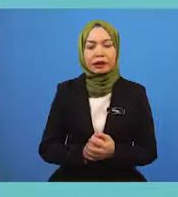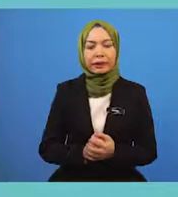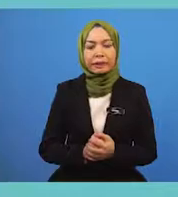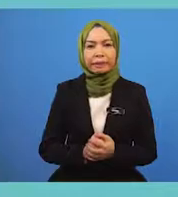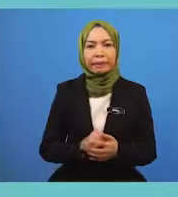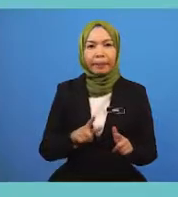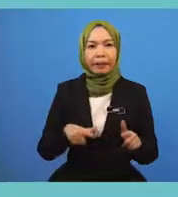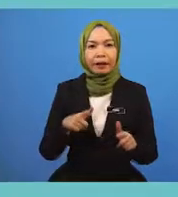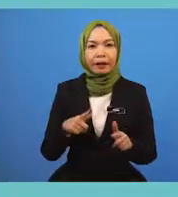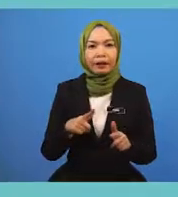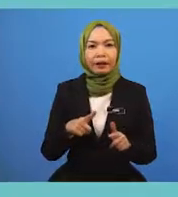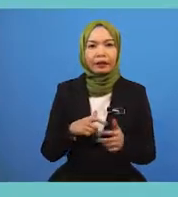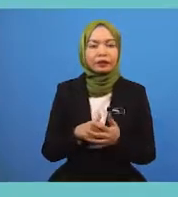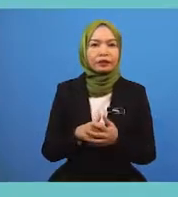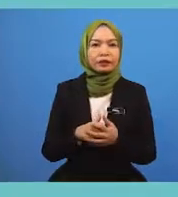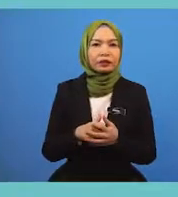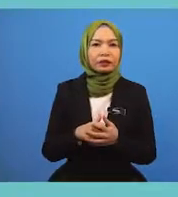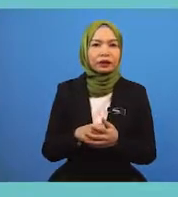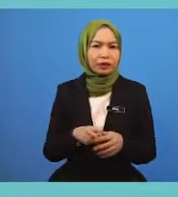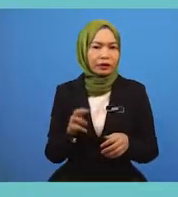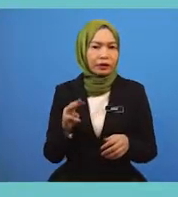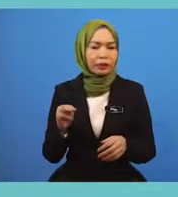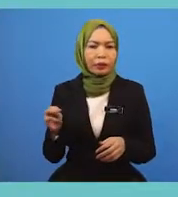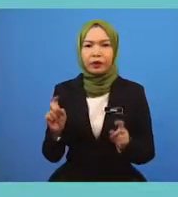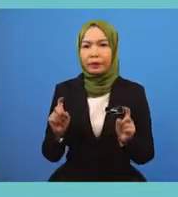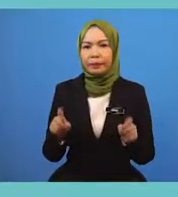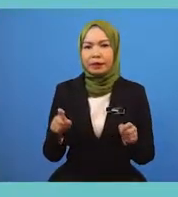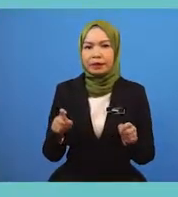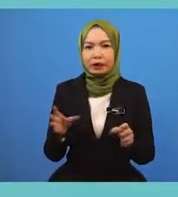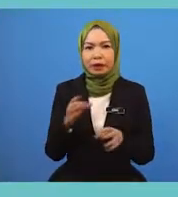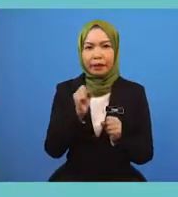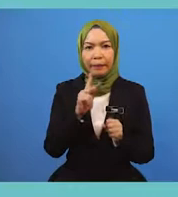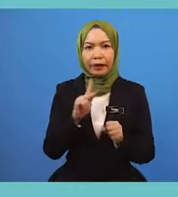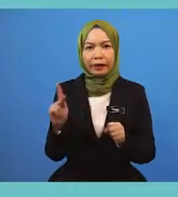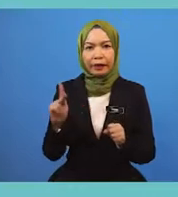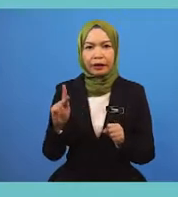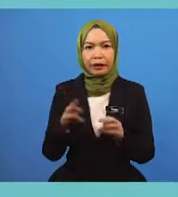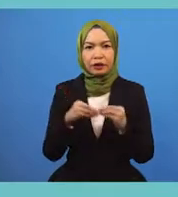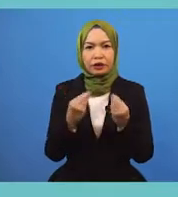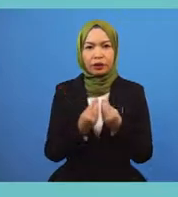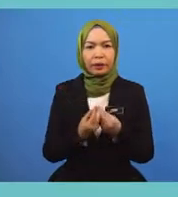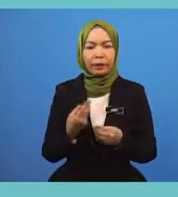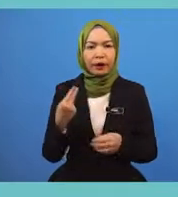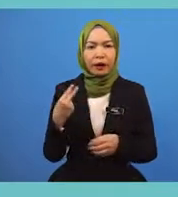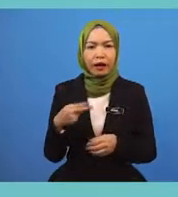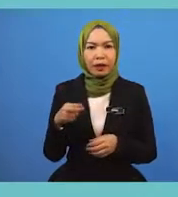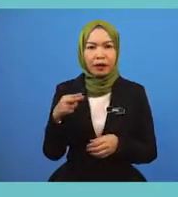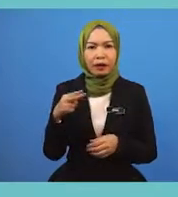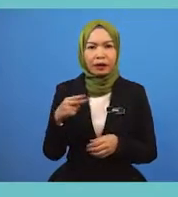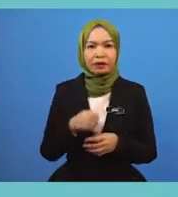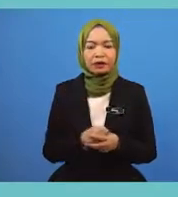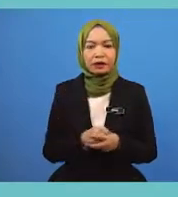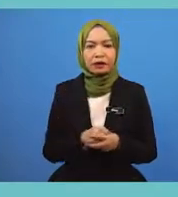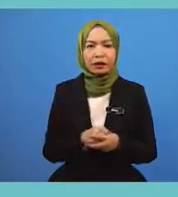perlu tentukan nilai H. Apa itu H? Perubahan haba tindak balas. Yang tadi